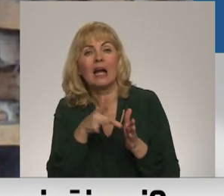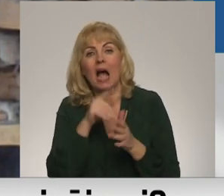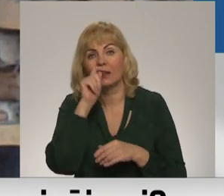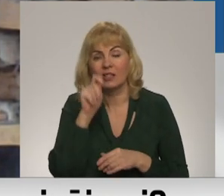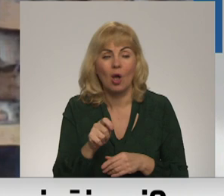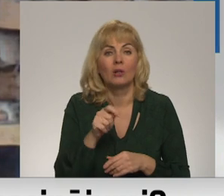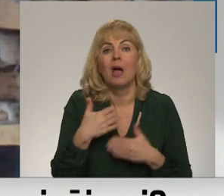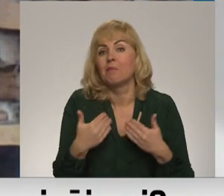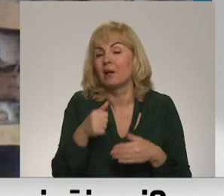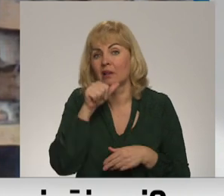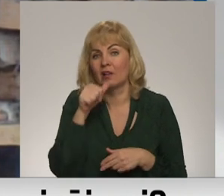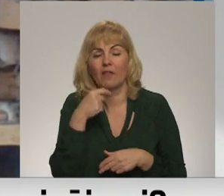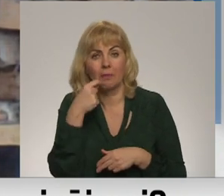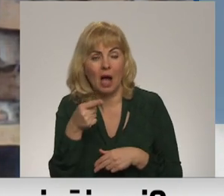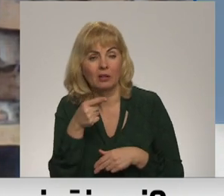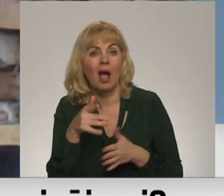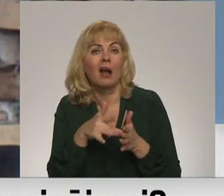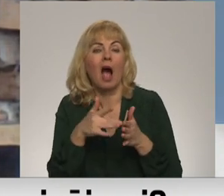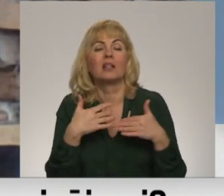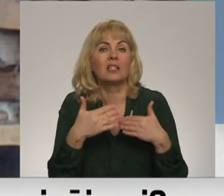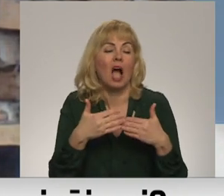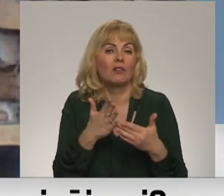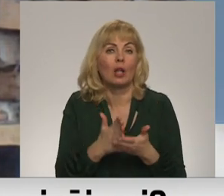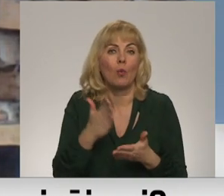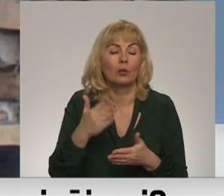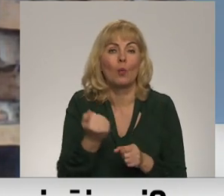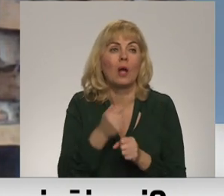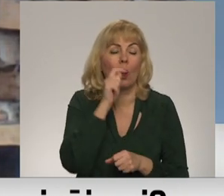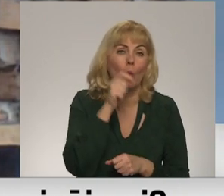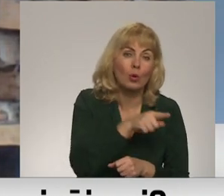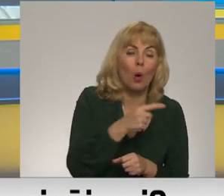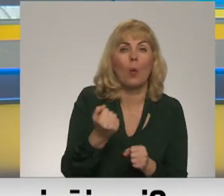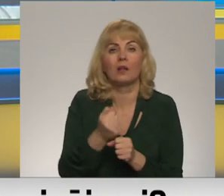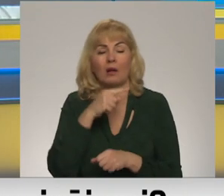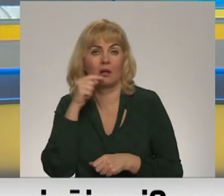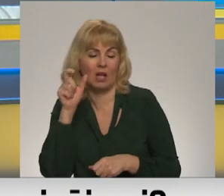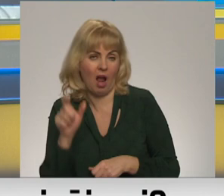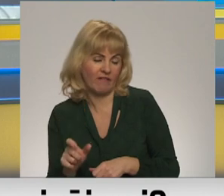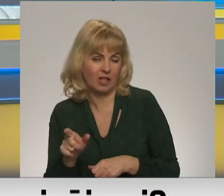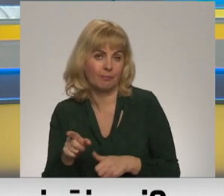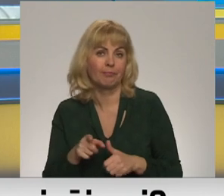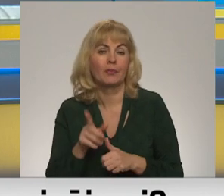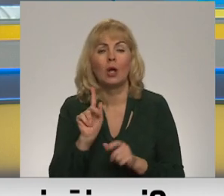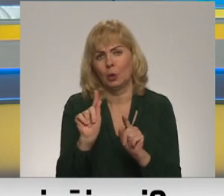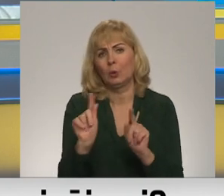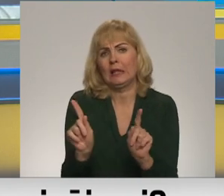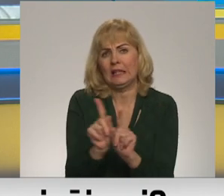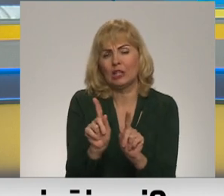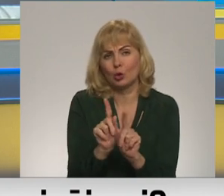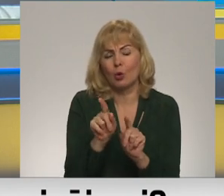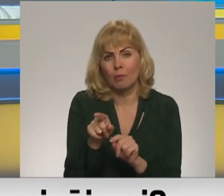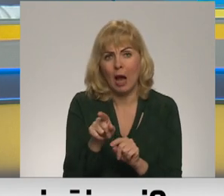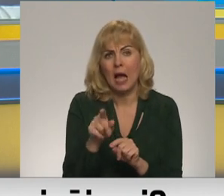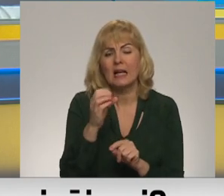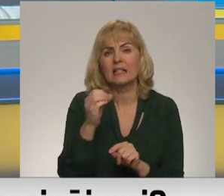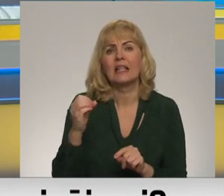pat nevaram pateikt, kādas aktivitātes notiek, ko dara Ukraiņi, ko dara Krievi. Vēl ļoti īsi varbūt nobeigumā CERT.LV